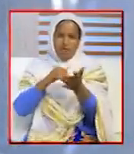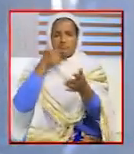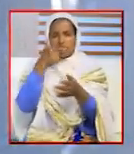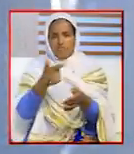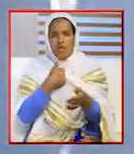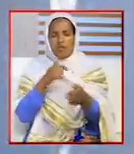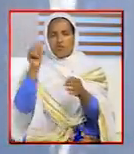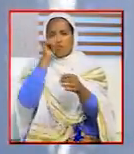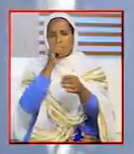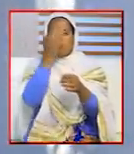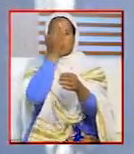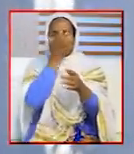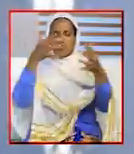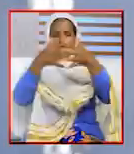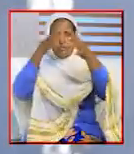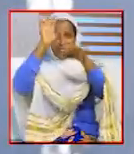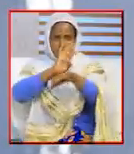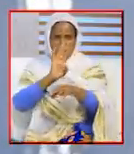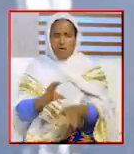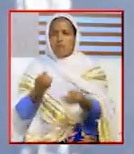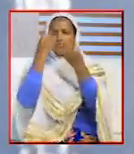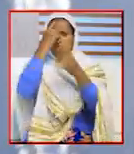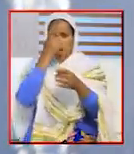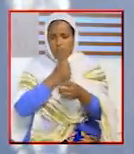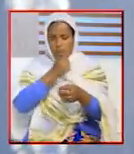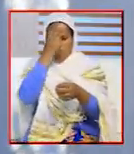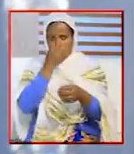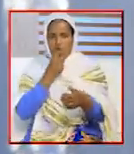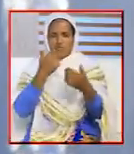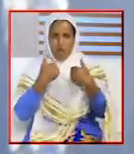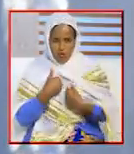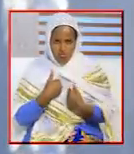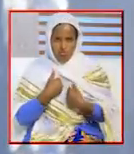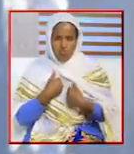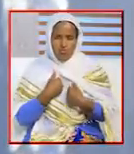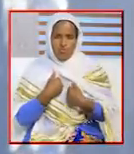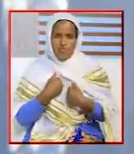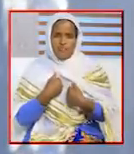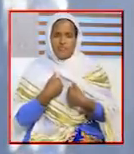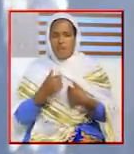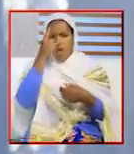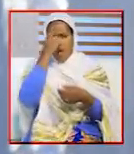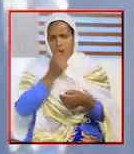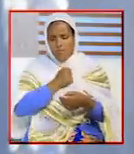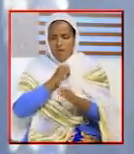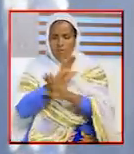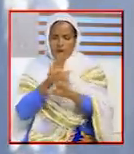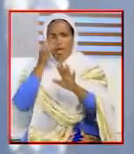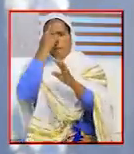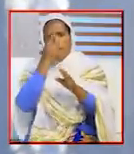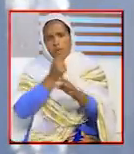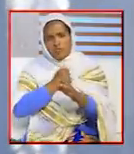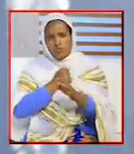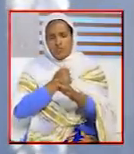ተነግሯል። ኢትዮጵያ ቤተክርስቲያን ብዙ አማኝ ወላጆች አለን አሉ። አማኝ በቃ